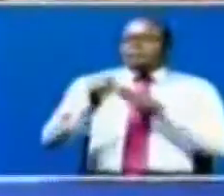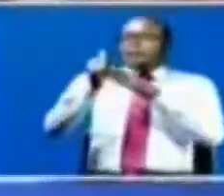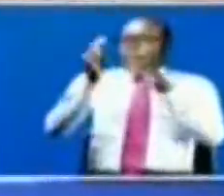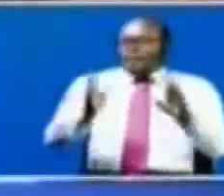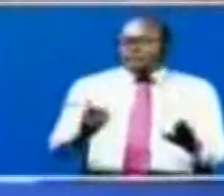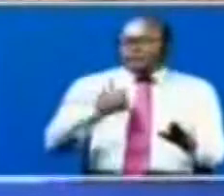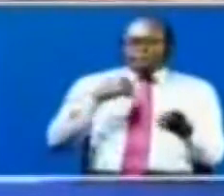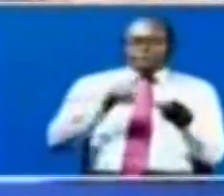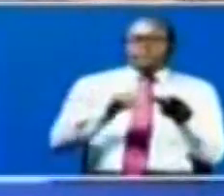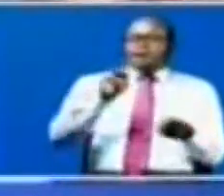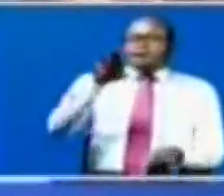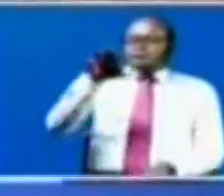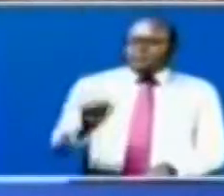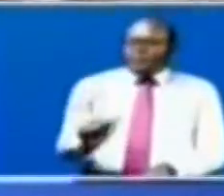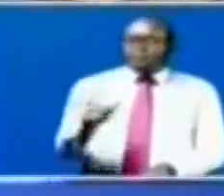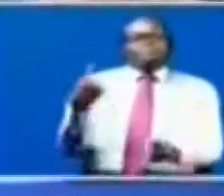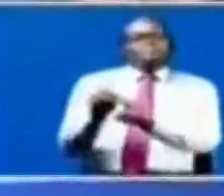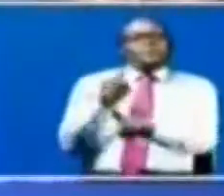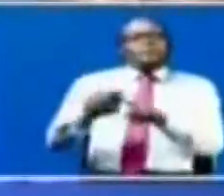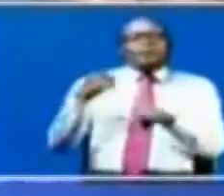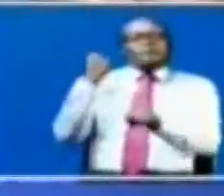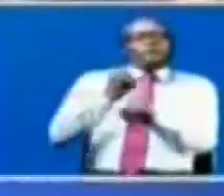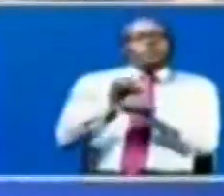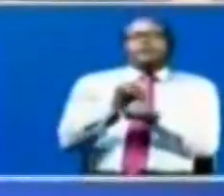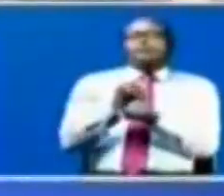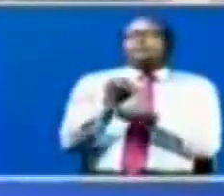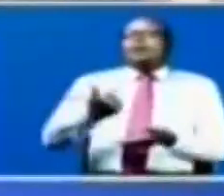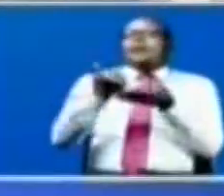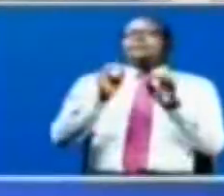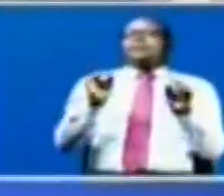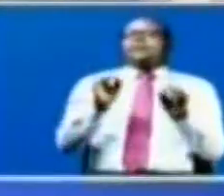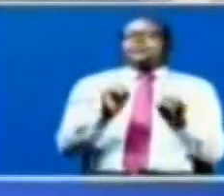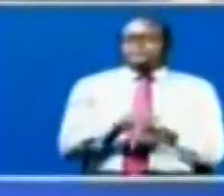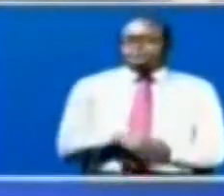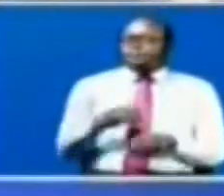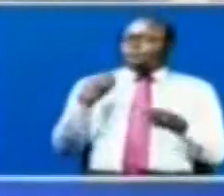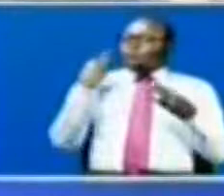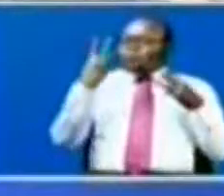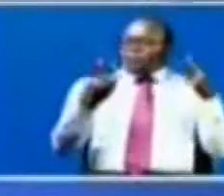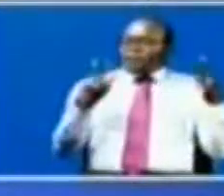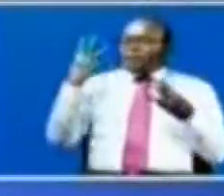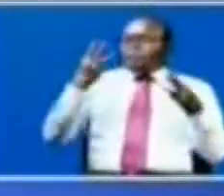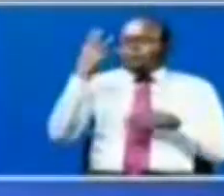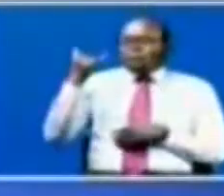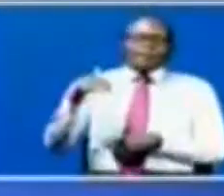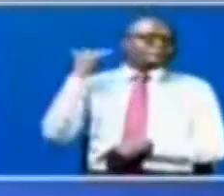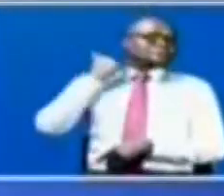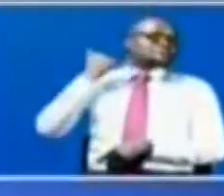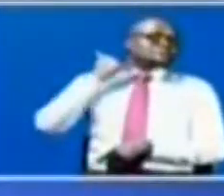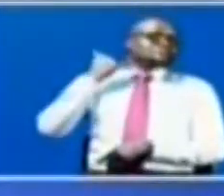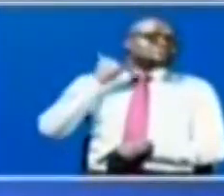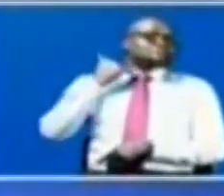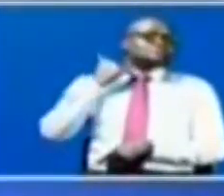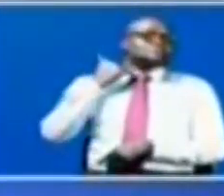have MCAs and all the manners, but they're not doing enough. Hili limeendelea kuzua wasiwasi, kwani wahalifu na magenge